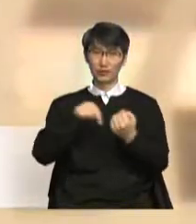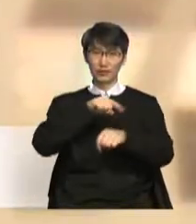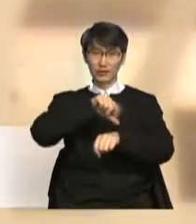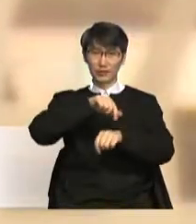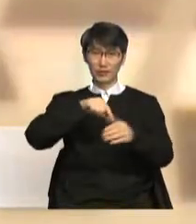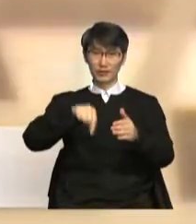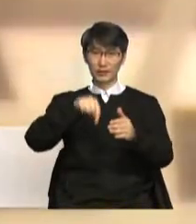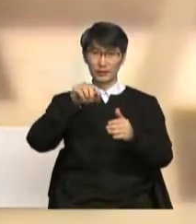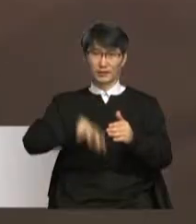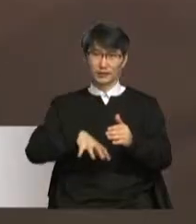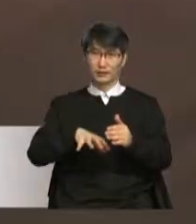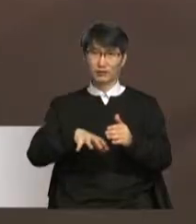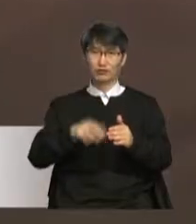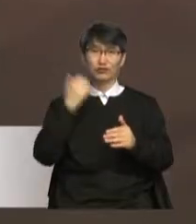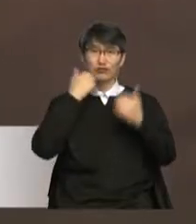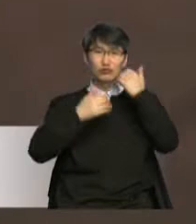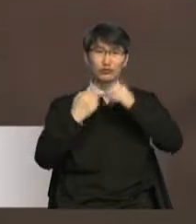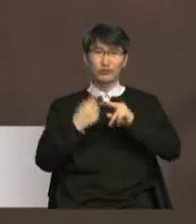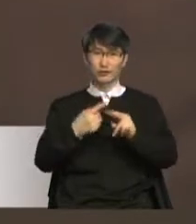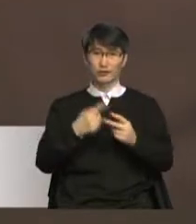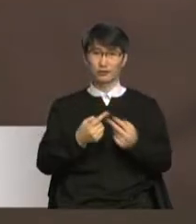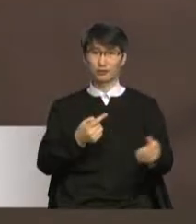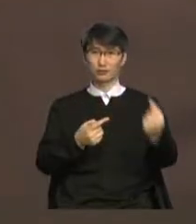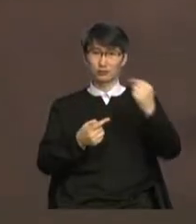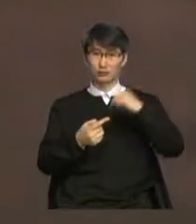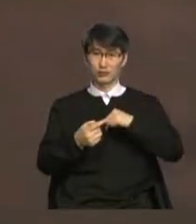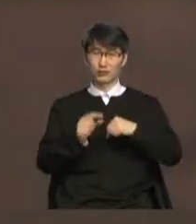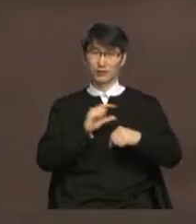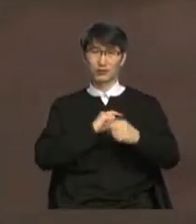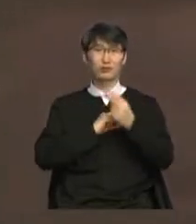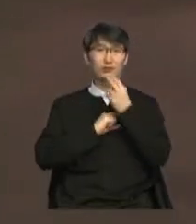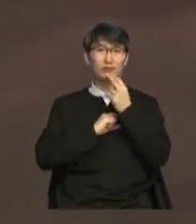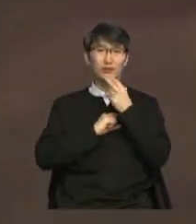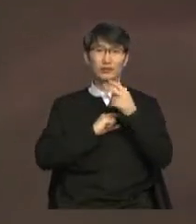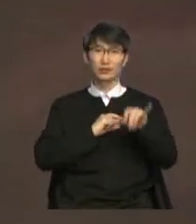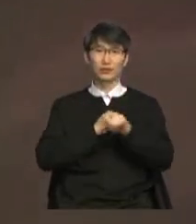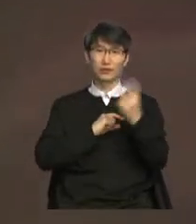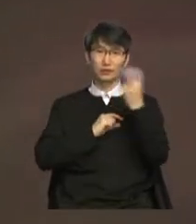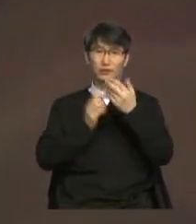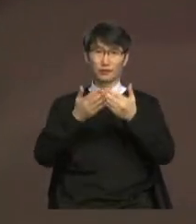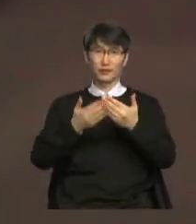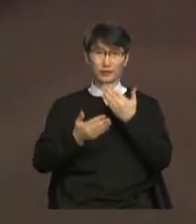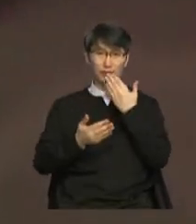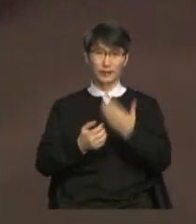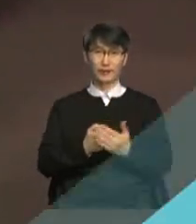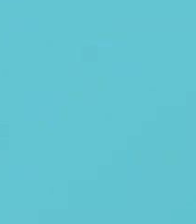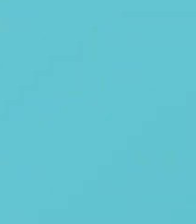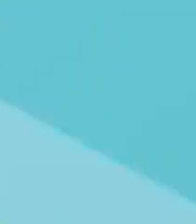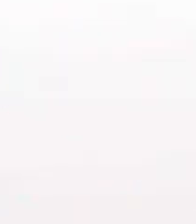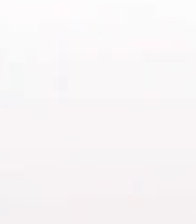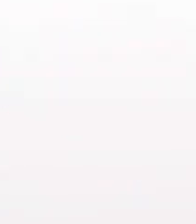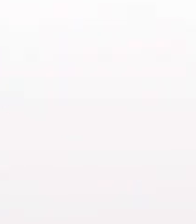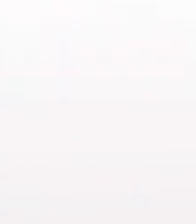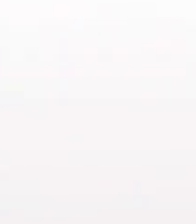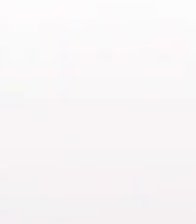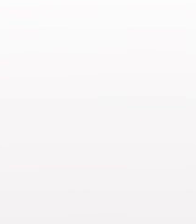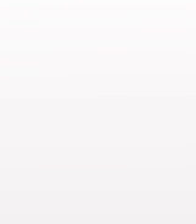시간 내에는 증상과 상관없이 시민 누구나 익명으로 코로나19 검사를 받을 수 있습니다.